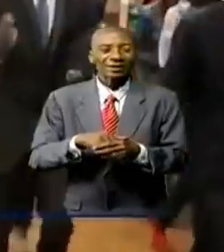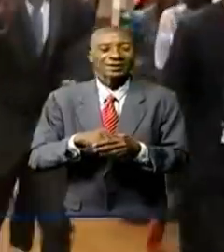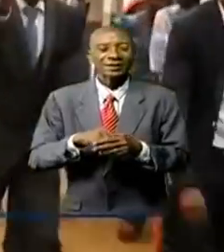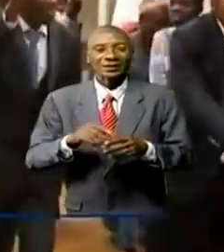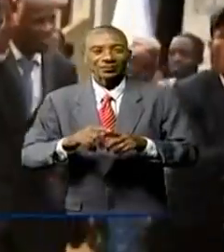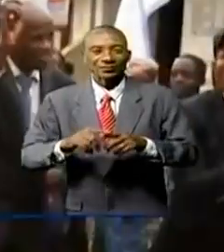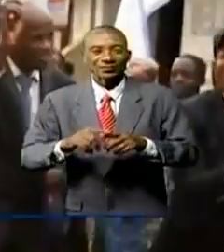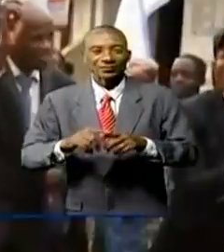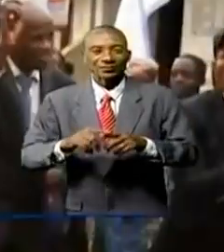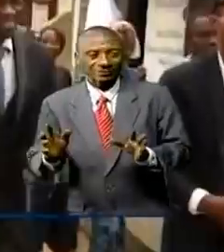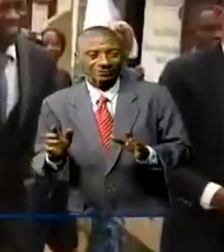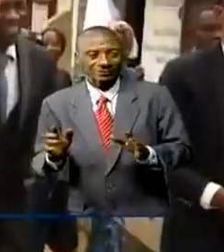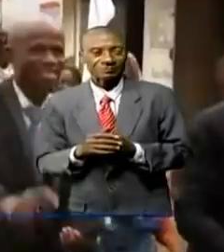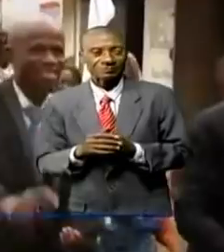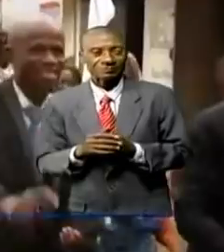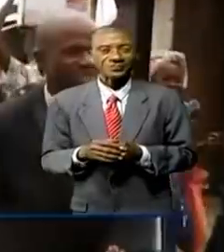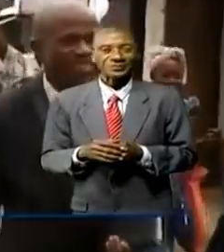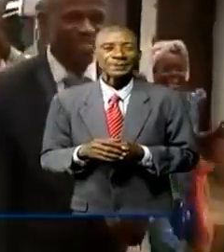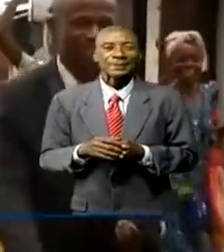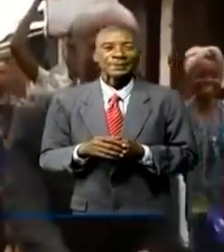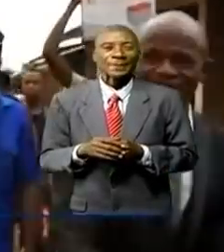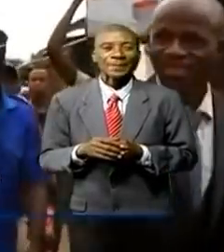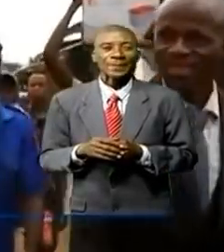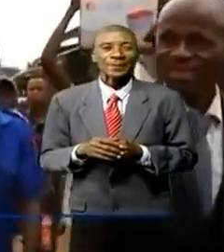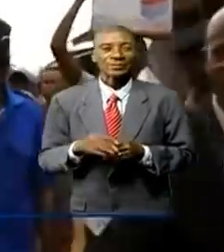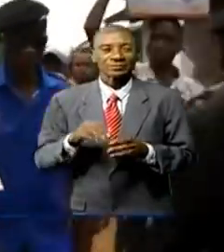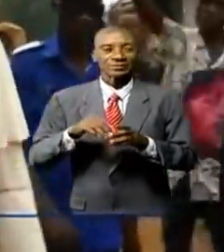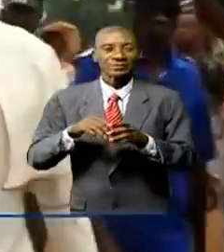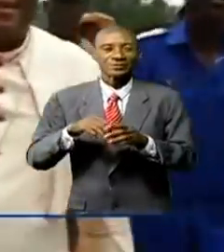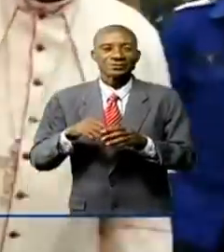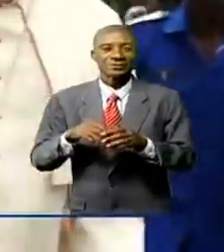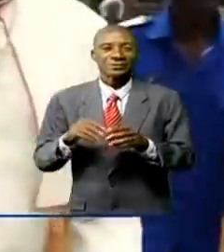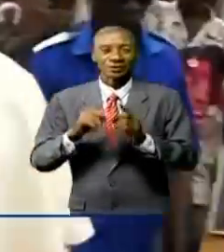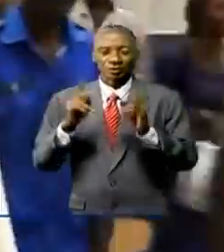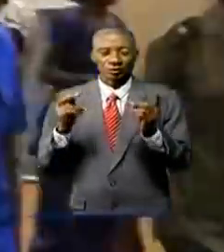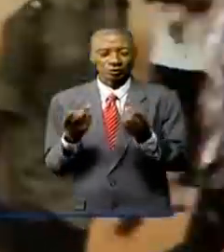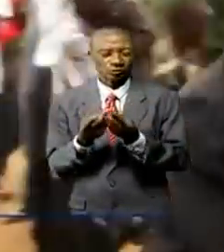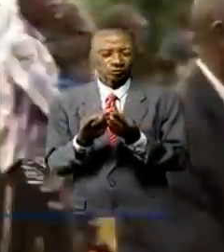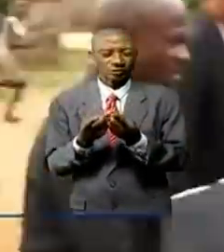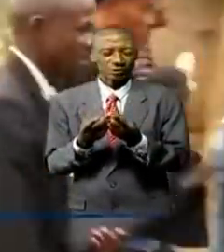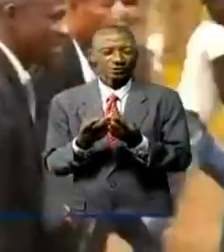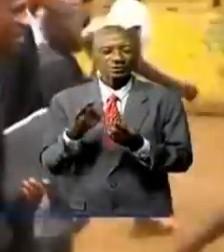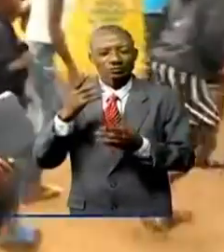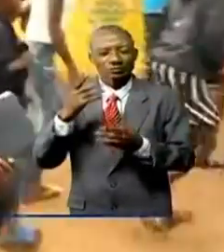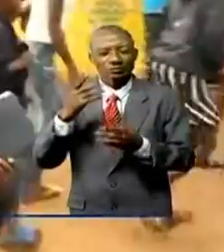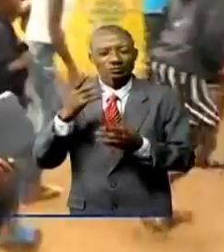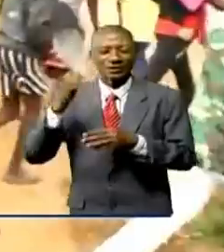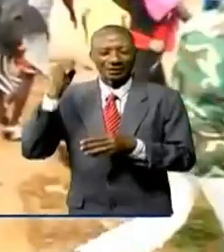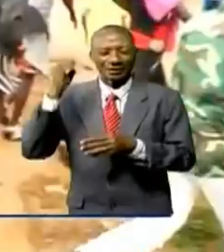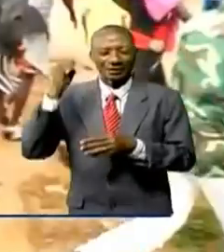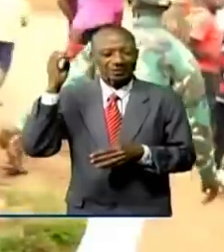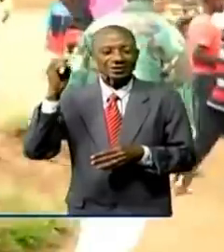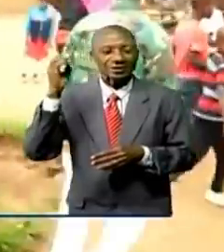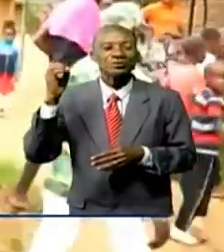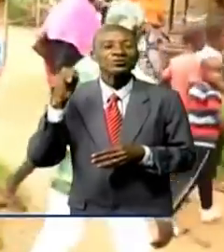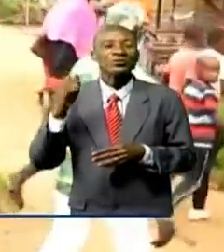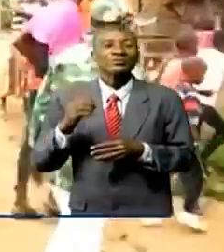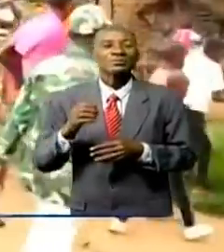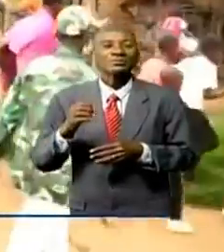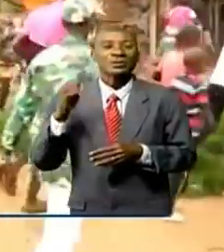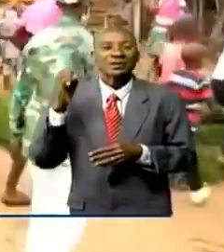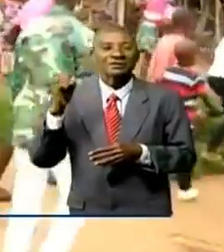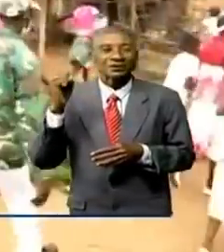La curie diocésaine en pèlerinage du centenaire de l'évangélisation d'Idiofa à Mpangu. Actualité, approfondir sa